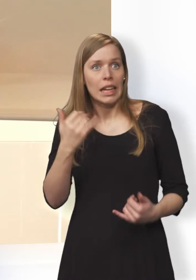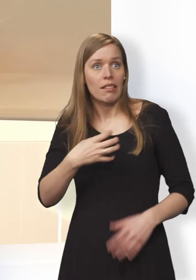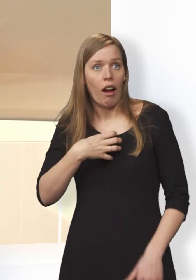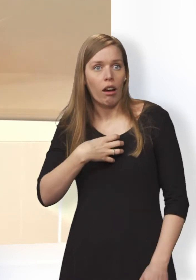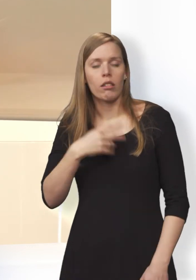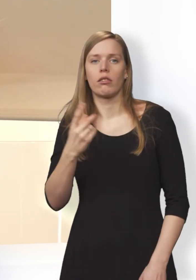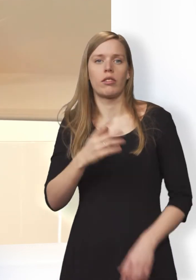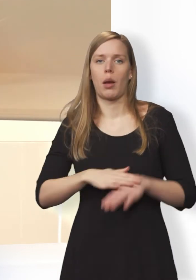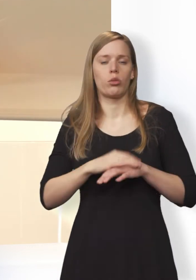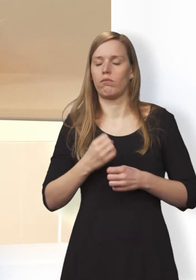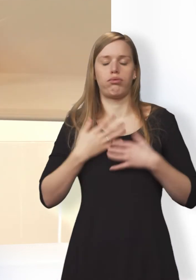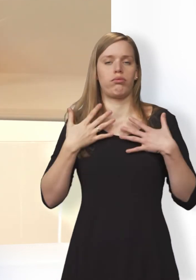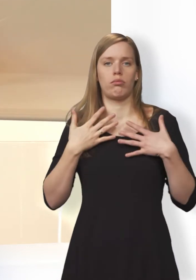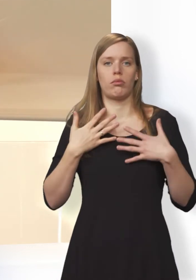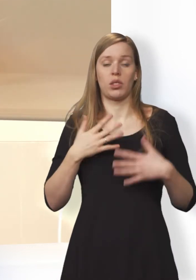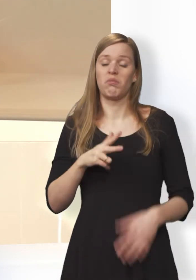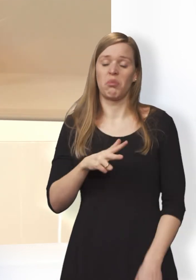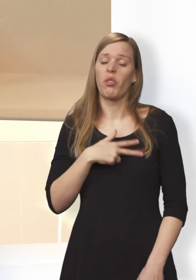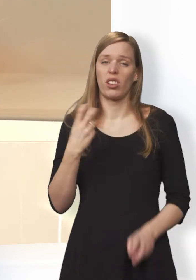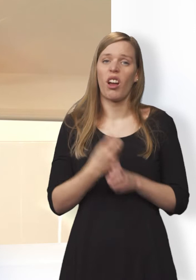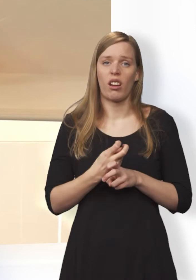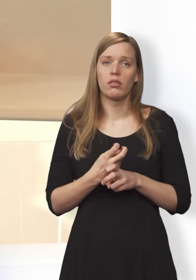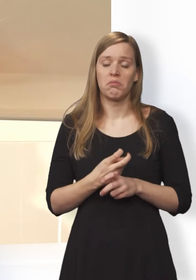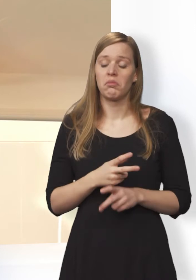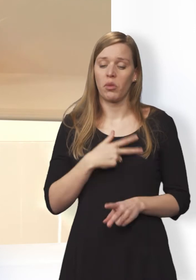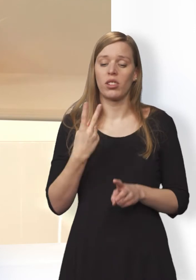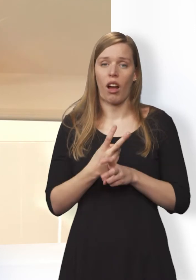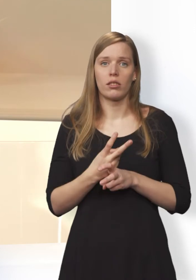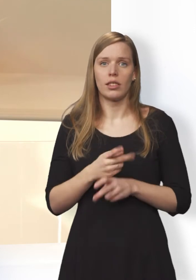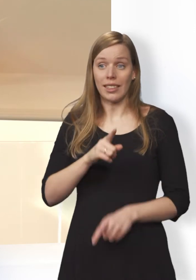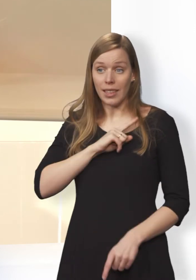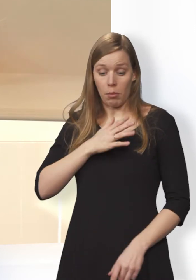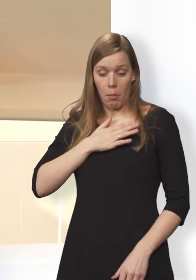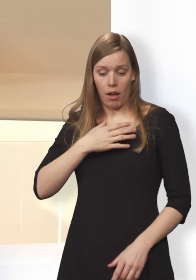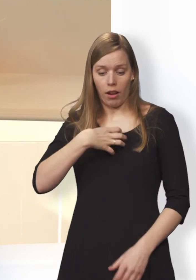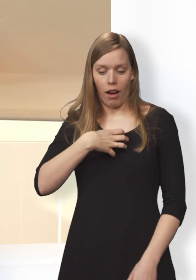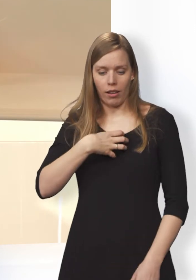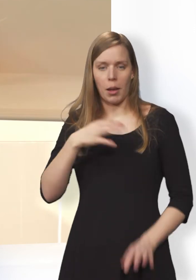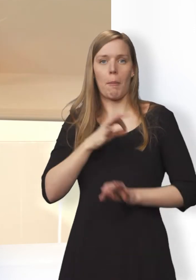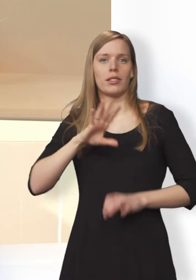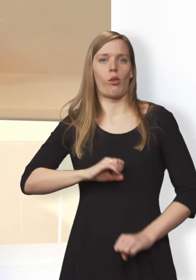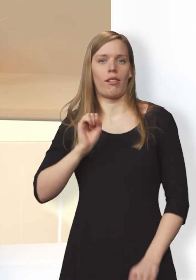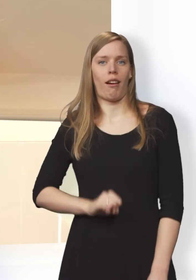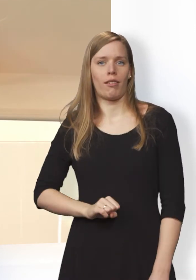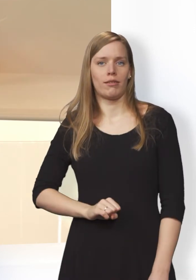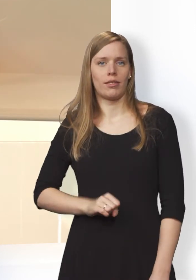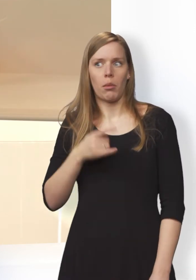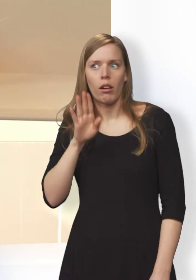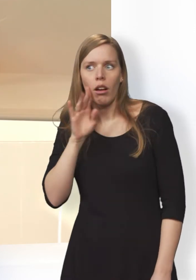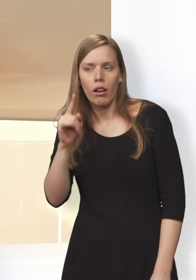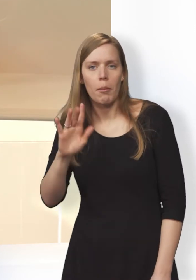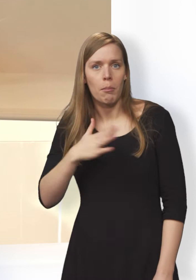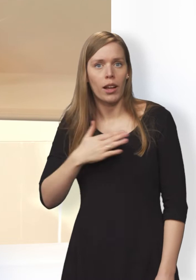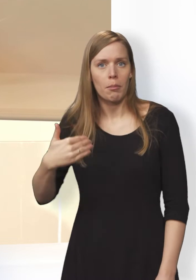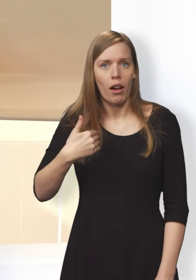zugang gestützt das betrifft einen schon sehr hab ja das ist aber als die eigene krankheit finde ich war für mich